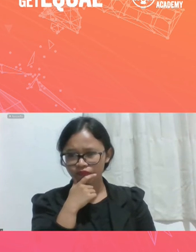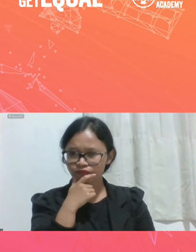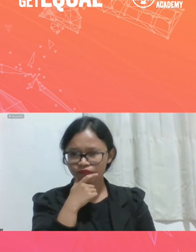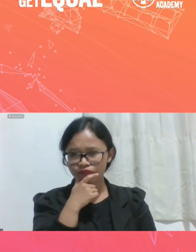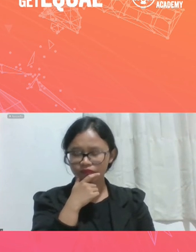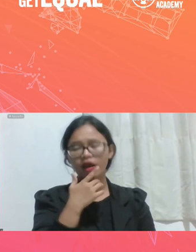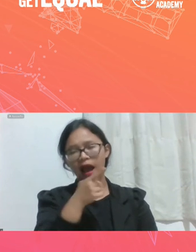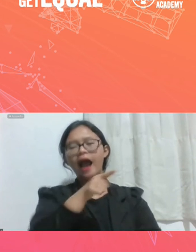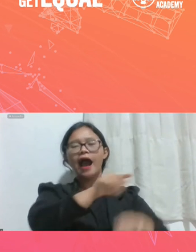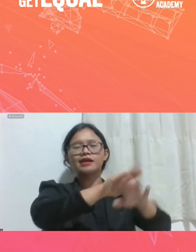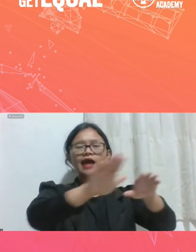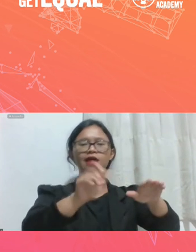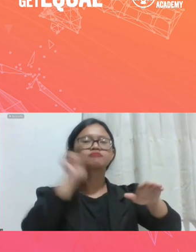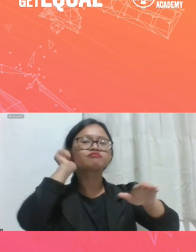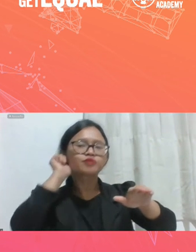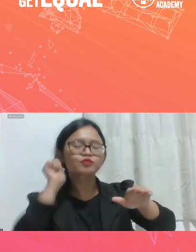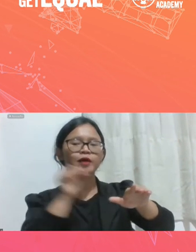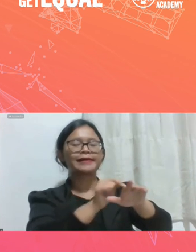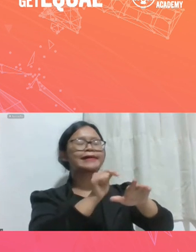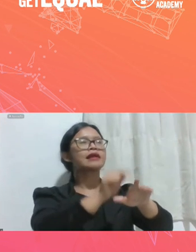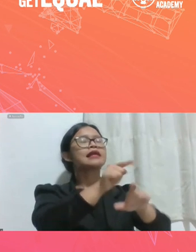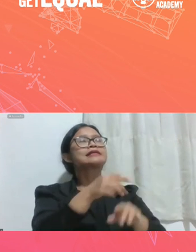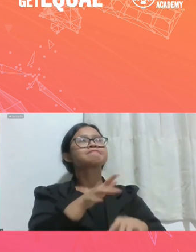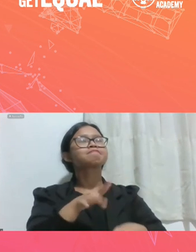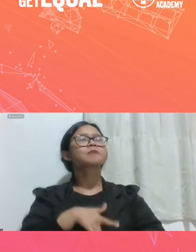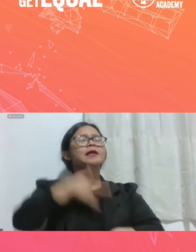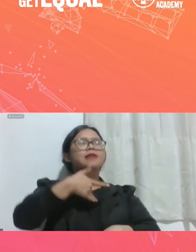anak-anak dan perempuan ini ketika mengalami kejahatan